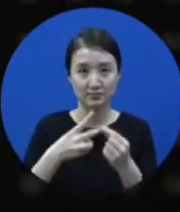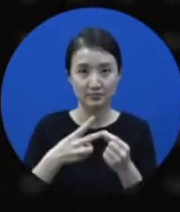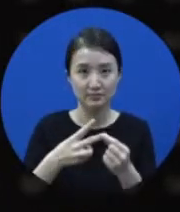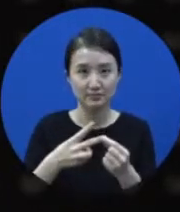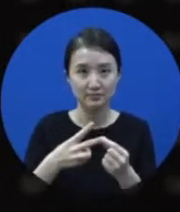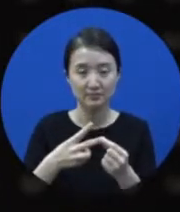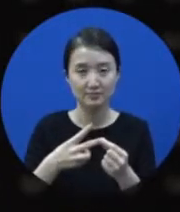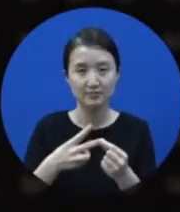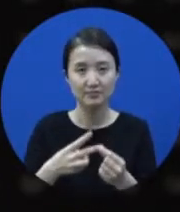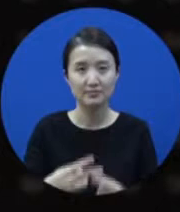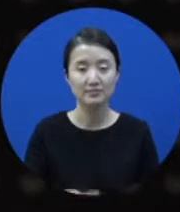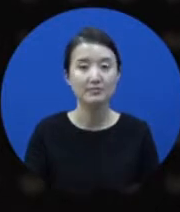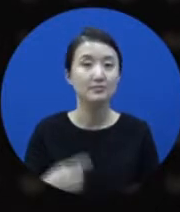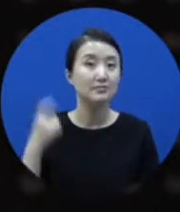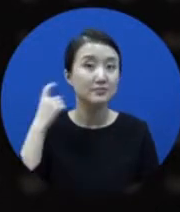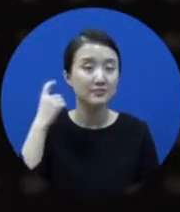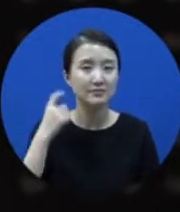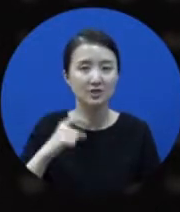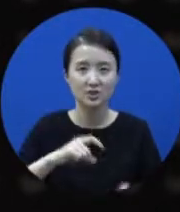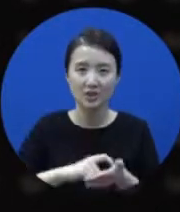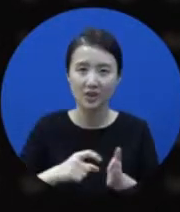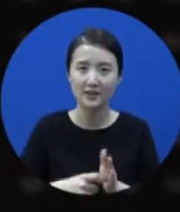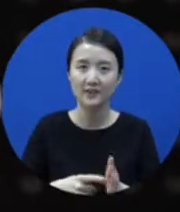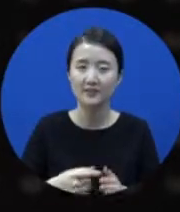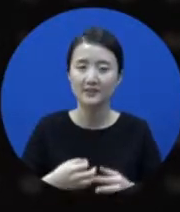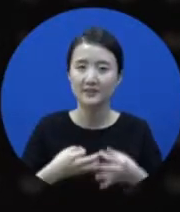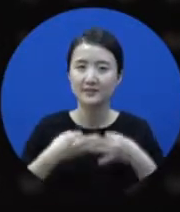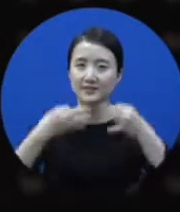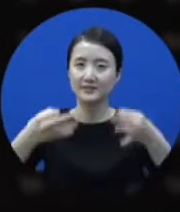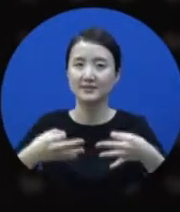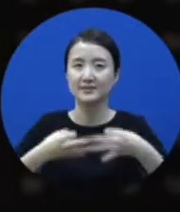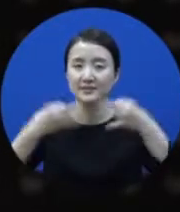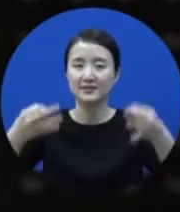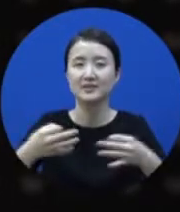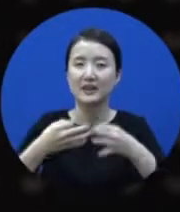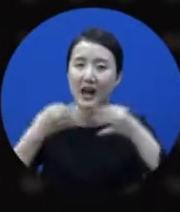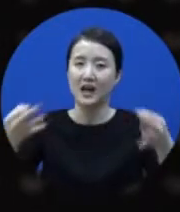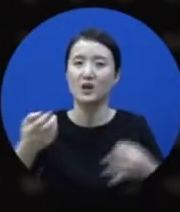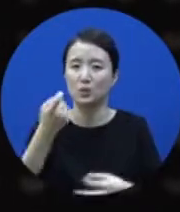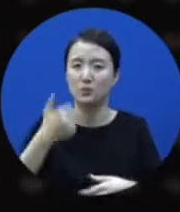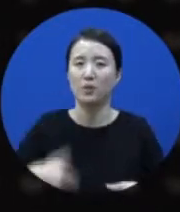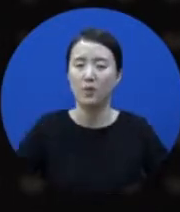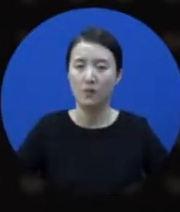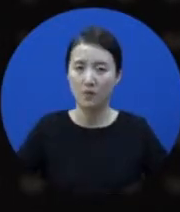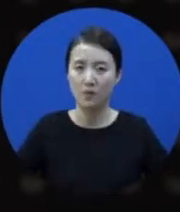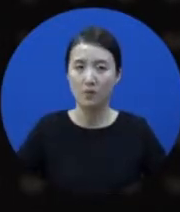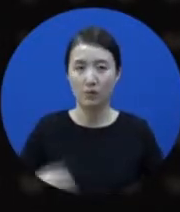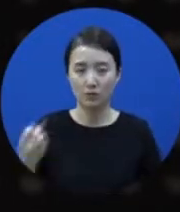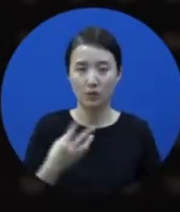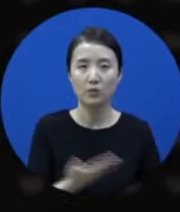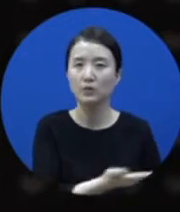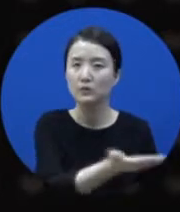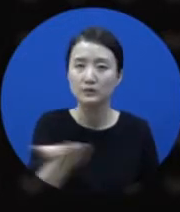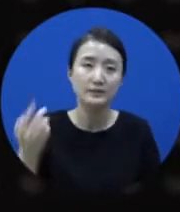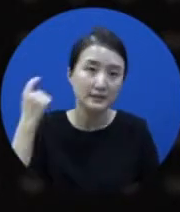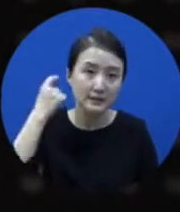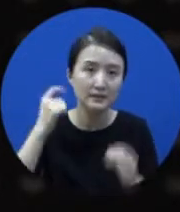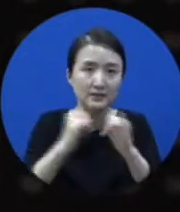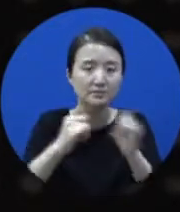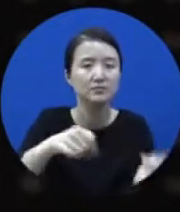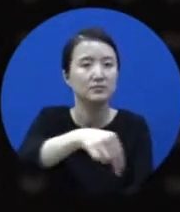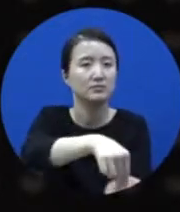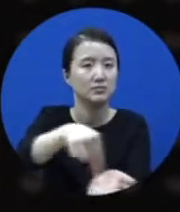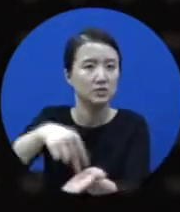돼요. 들리게 말씀하시려면 내 소리를 조금 더 던져야 되고요. 그리고 상대방을 생각을 하셔야 됩니다.